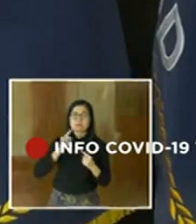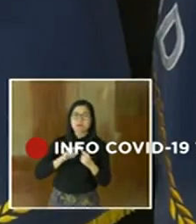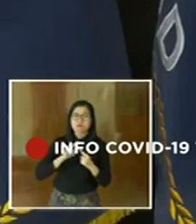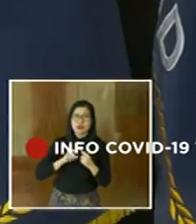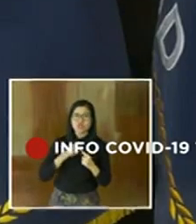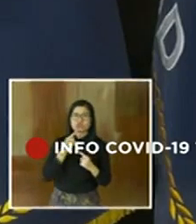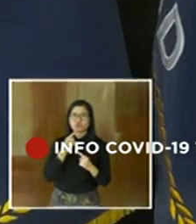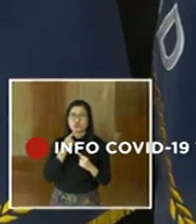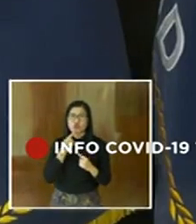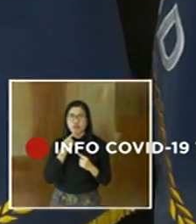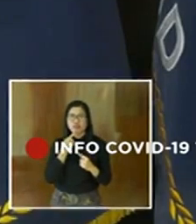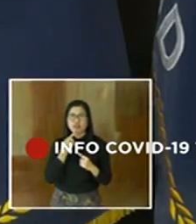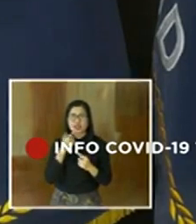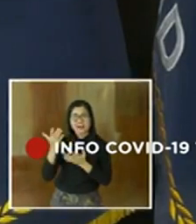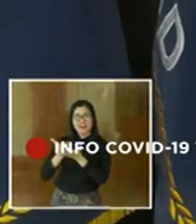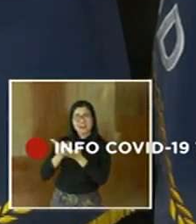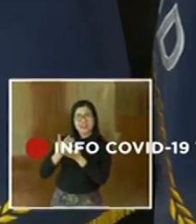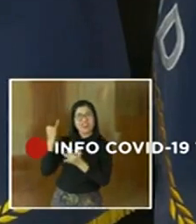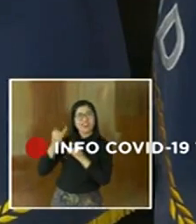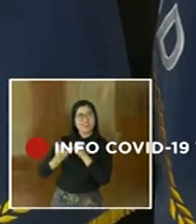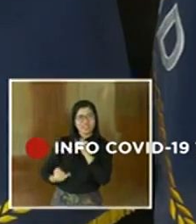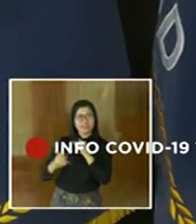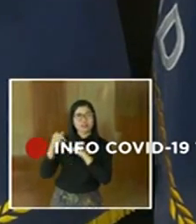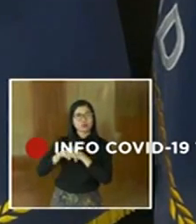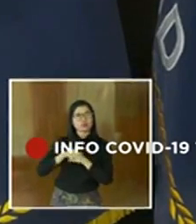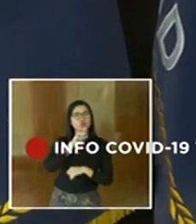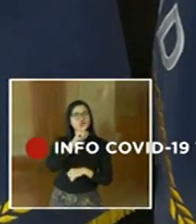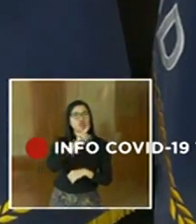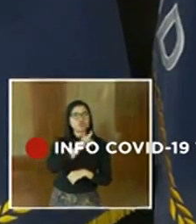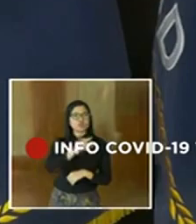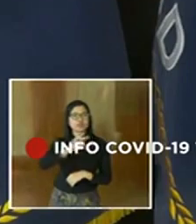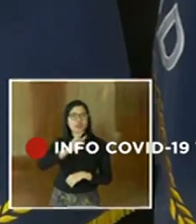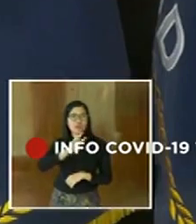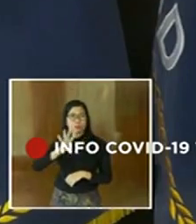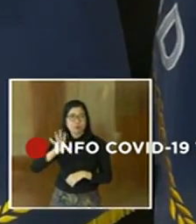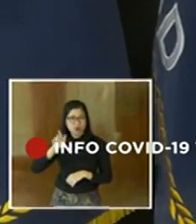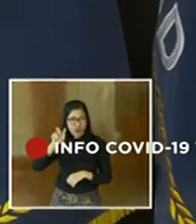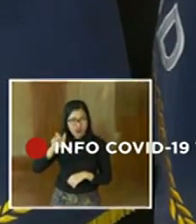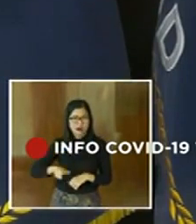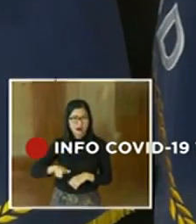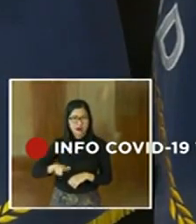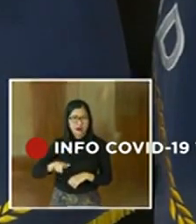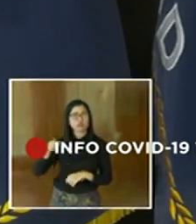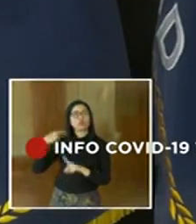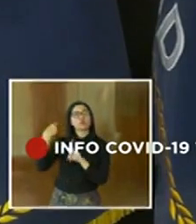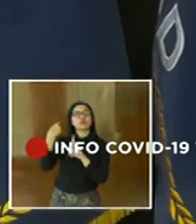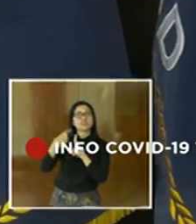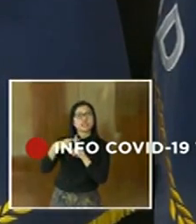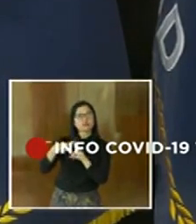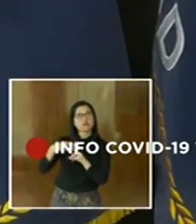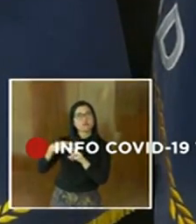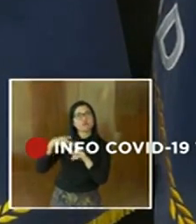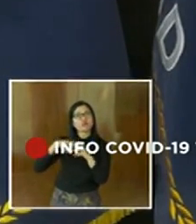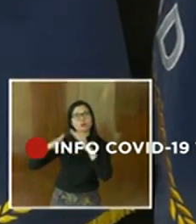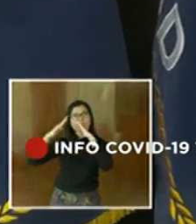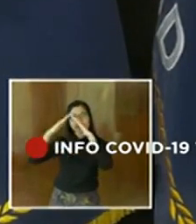terkait dengan update data terakhir yang kita rilis adalah 134 orang konfirm positif yang dirawat di